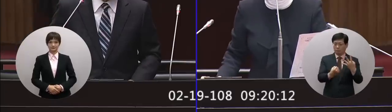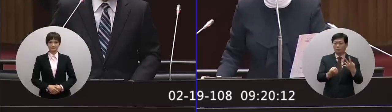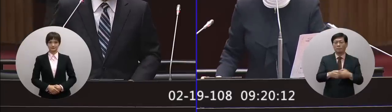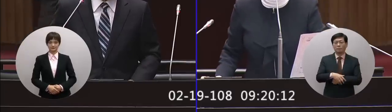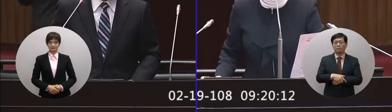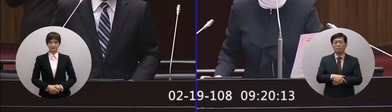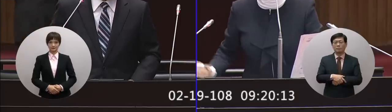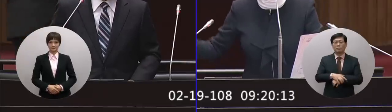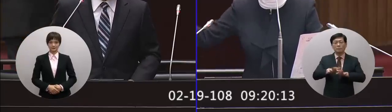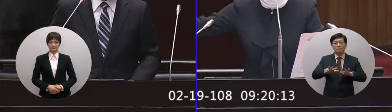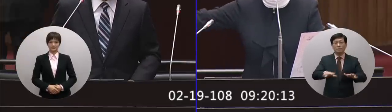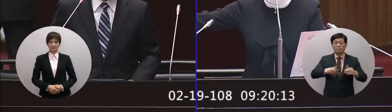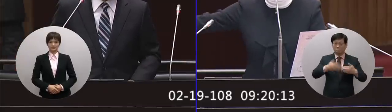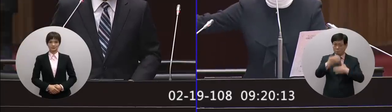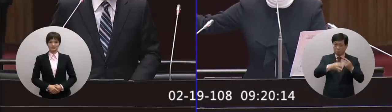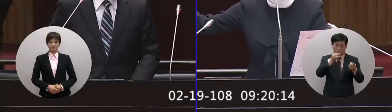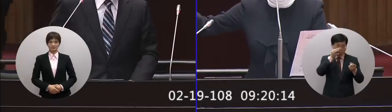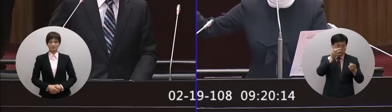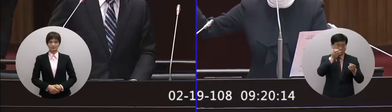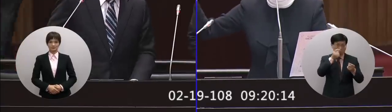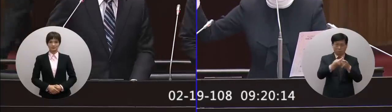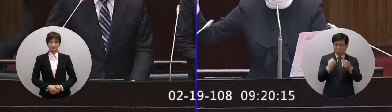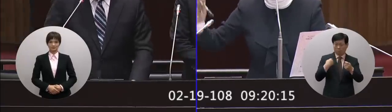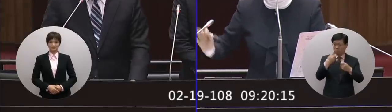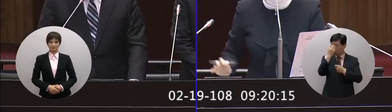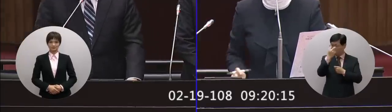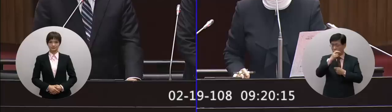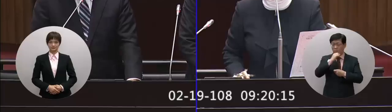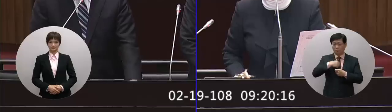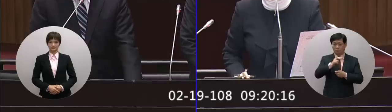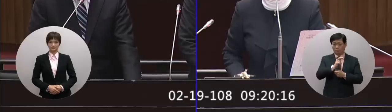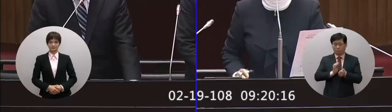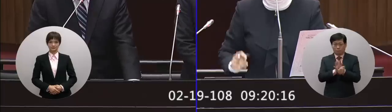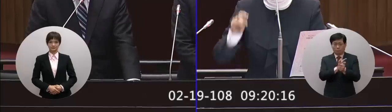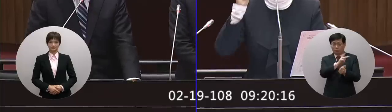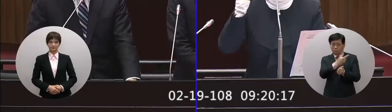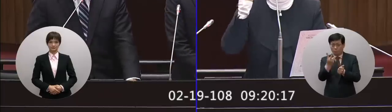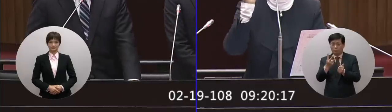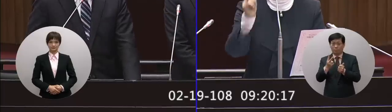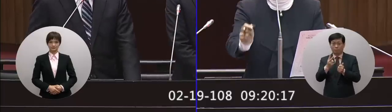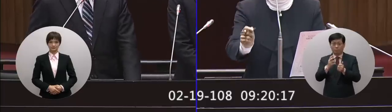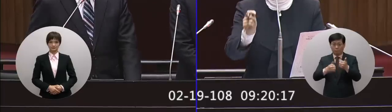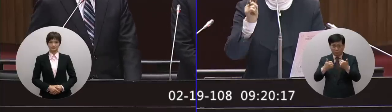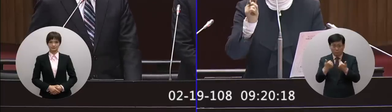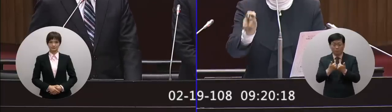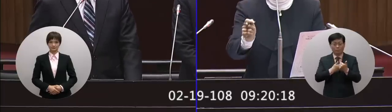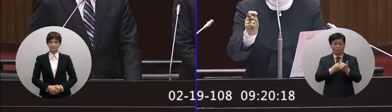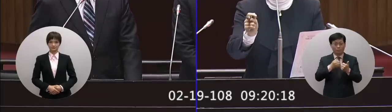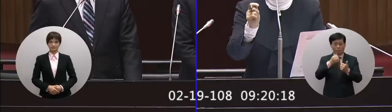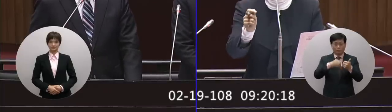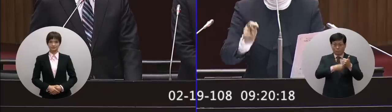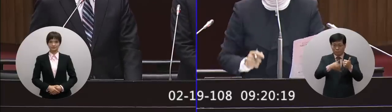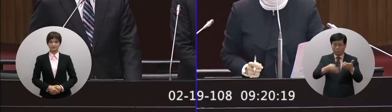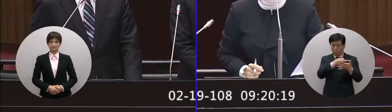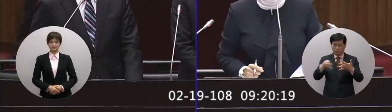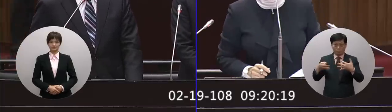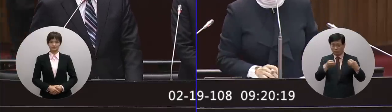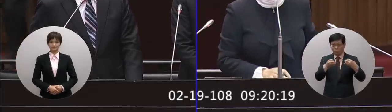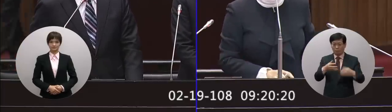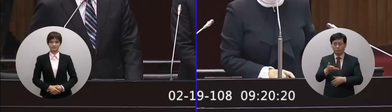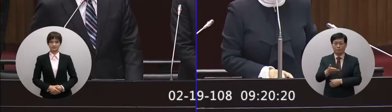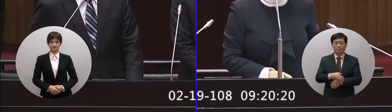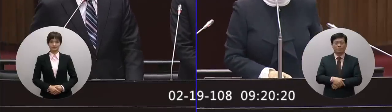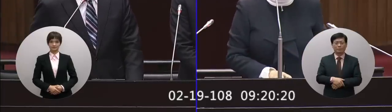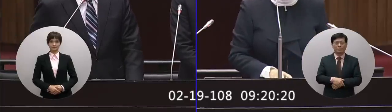内。好，我先播放一小段影片，这是去年审查促转会提名委员的，我跟一位委员的对话。谢